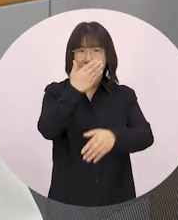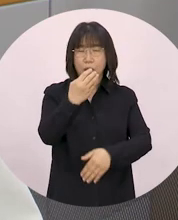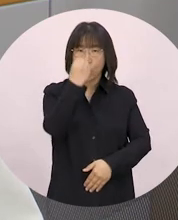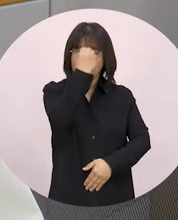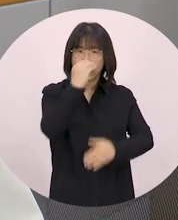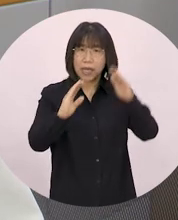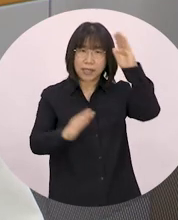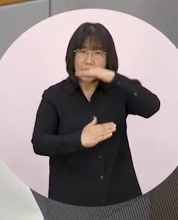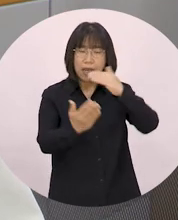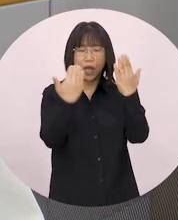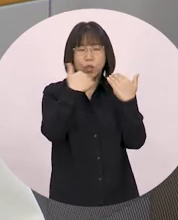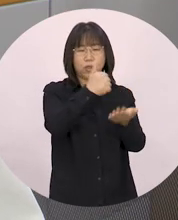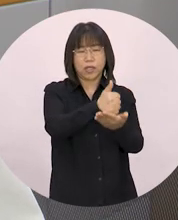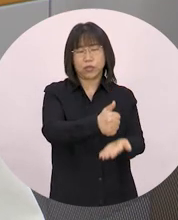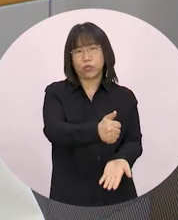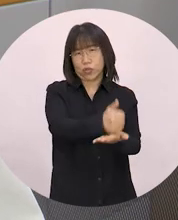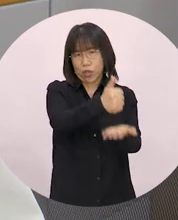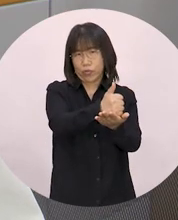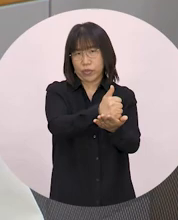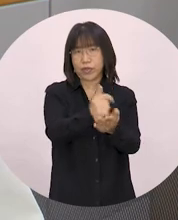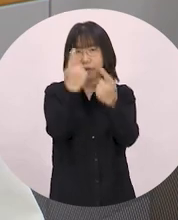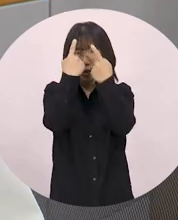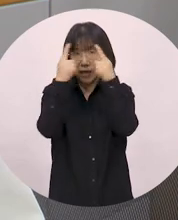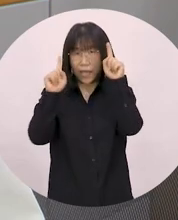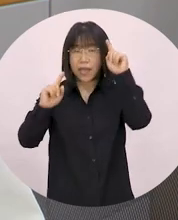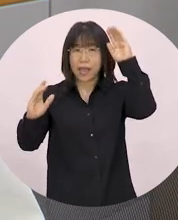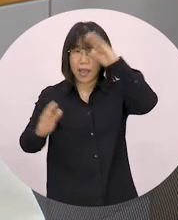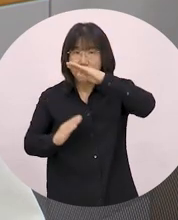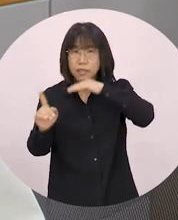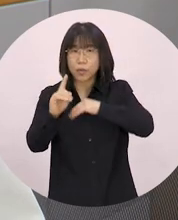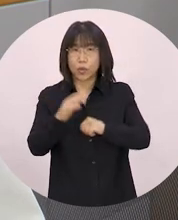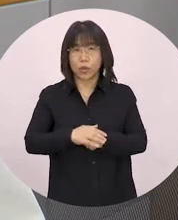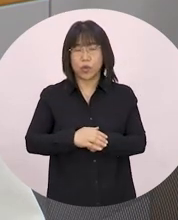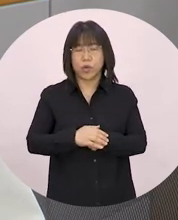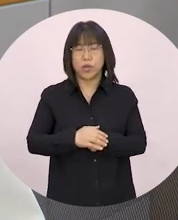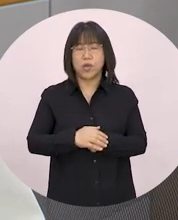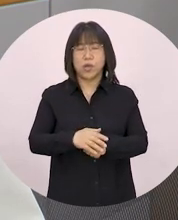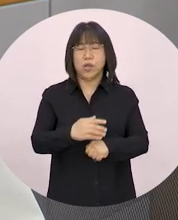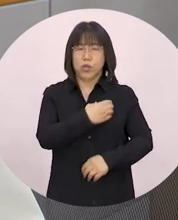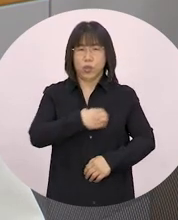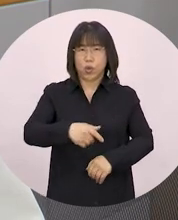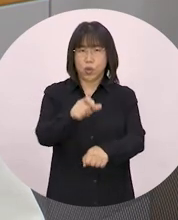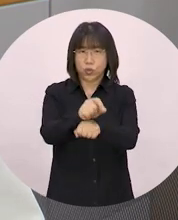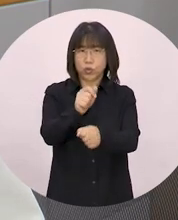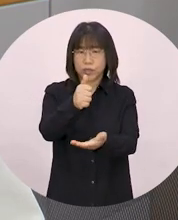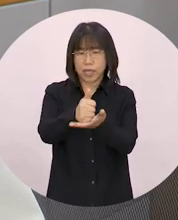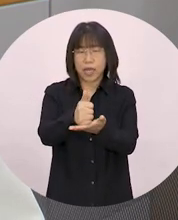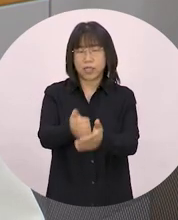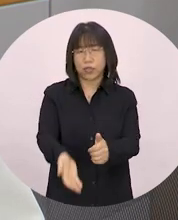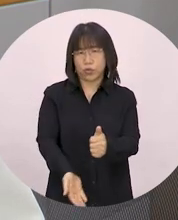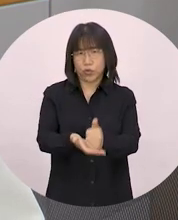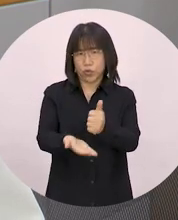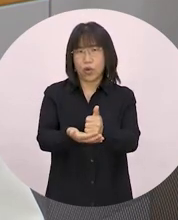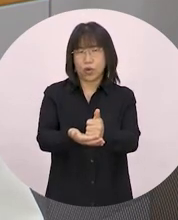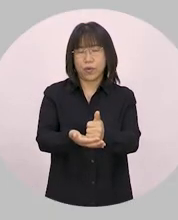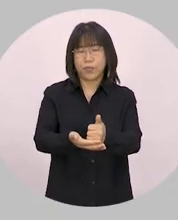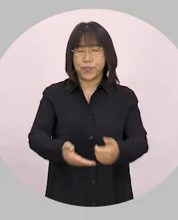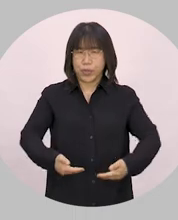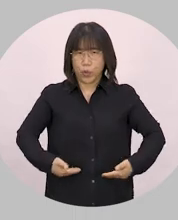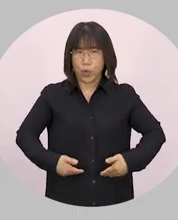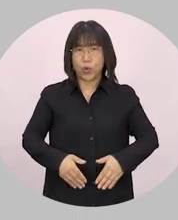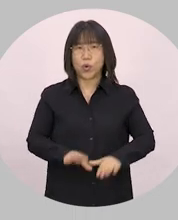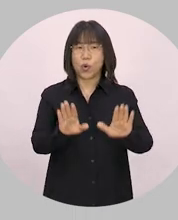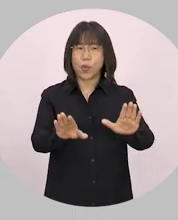수 있습니다 고등학생의 경우 악교정 추천의 대학생의 경우 거주지 동 장의 추천을 받아 신청해야 합니다